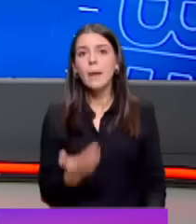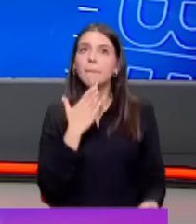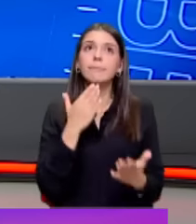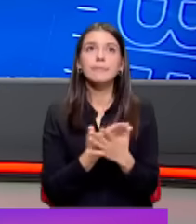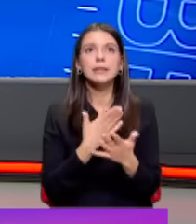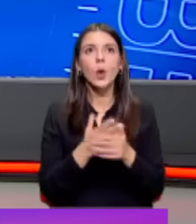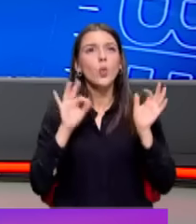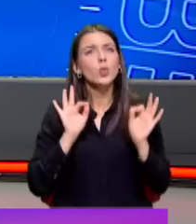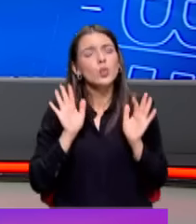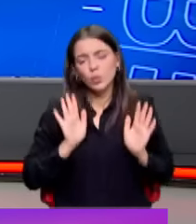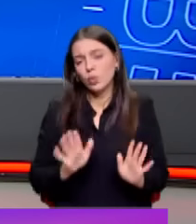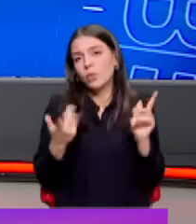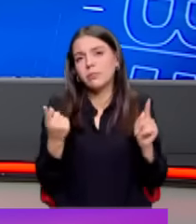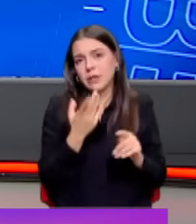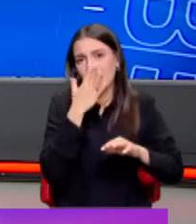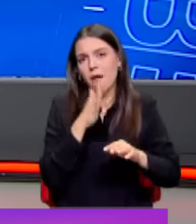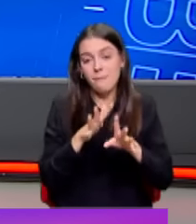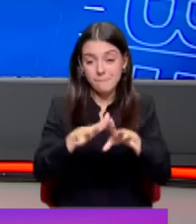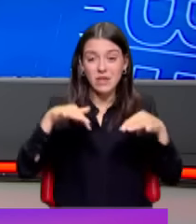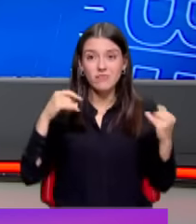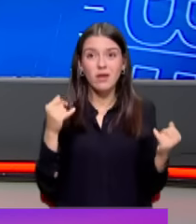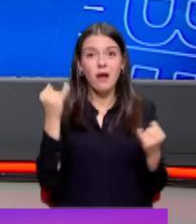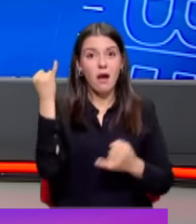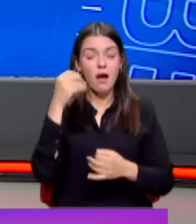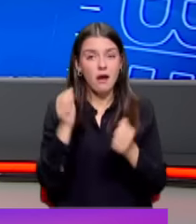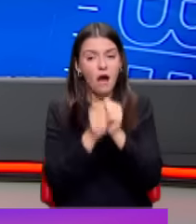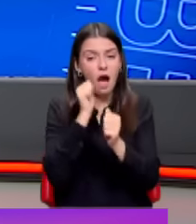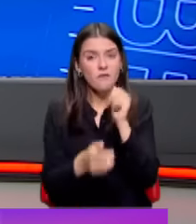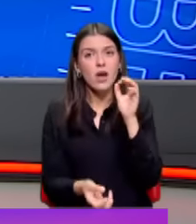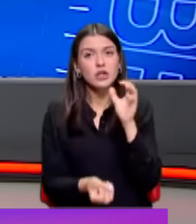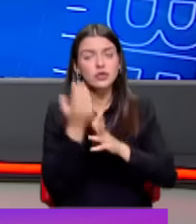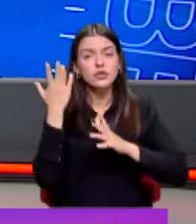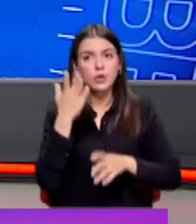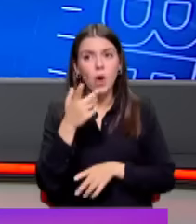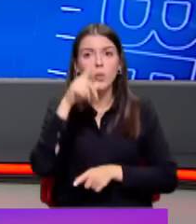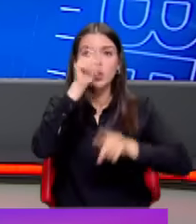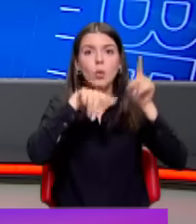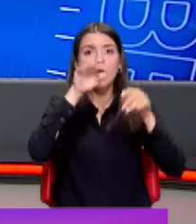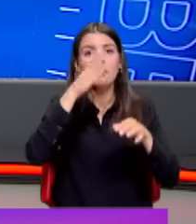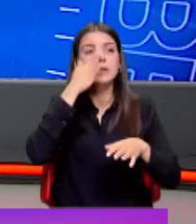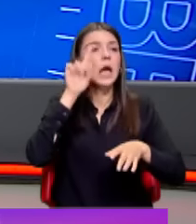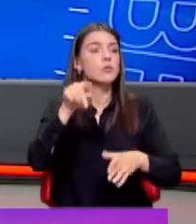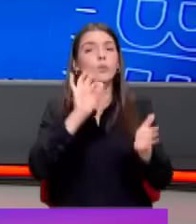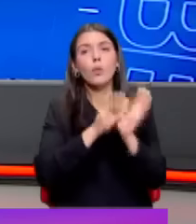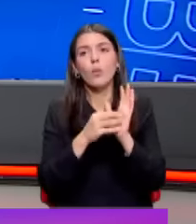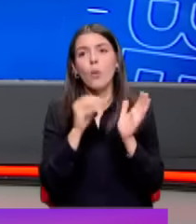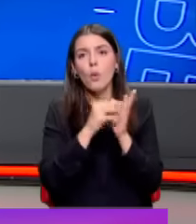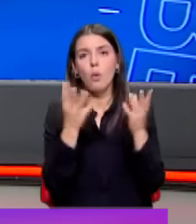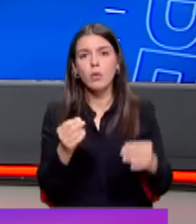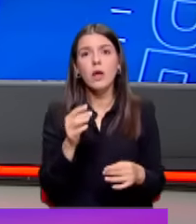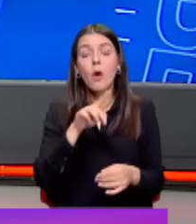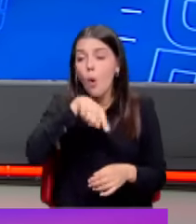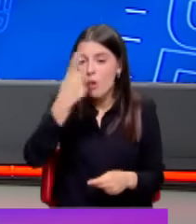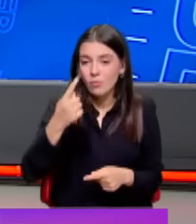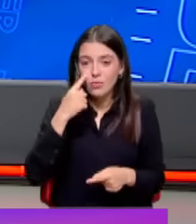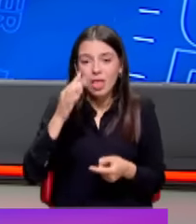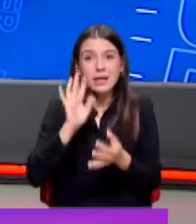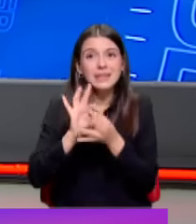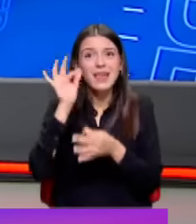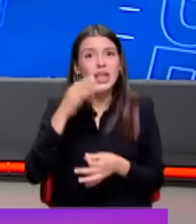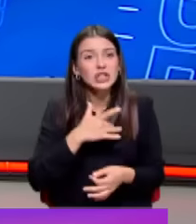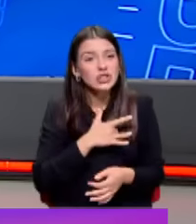mesela durup dururken mecliste bir kavga yaşanıyor, onu tartışıyoruz. Gündem tamamen o oluyor. Halbuki diğer tarafta insanlar canı